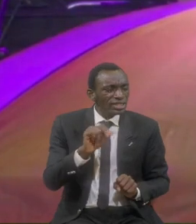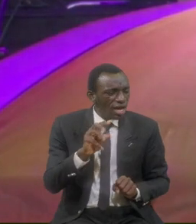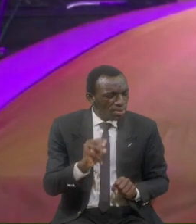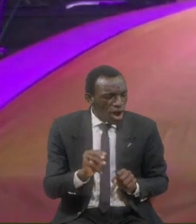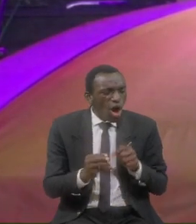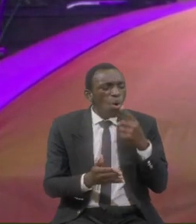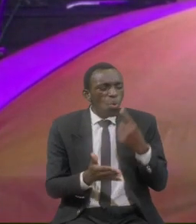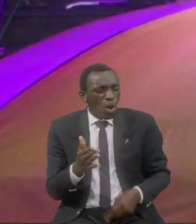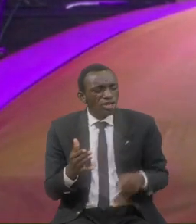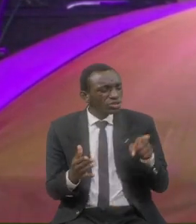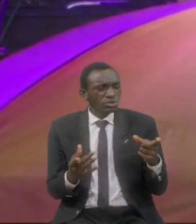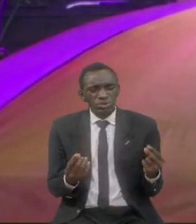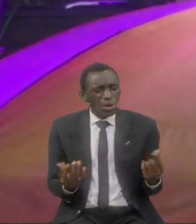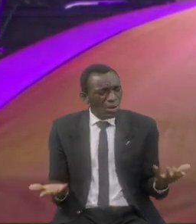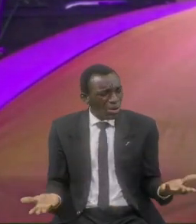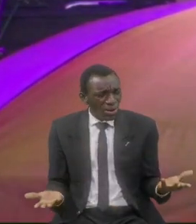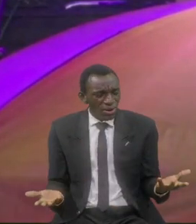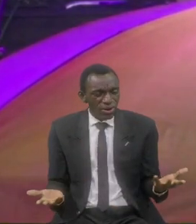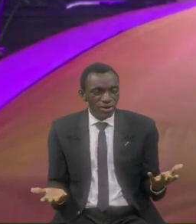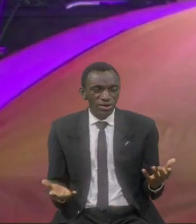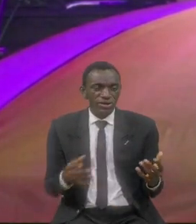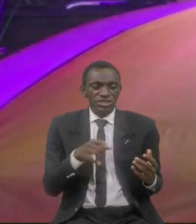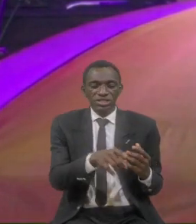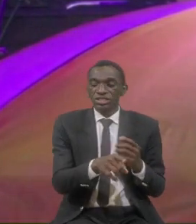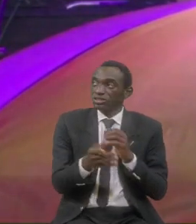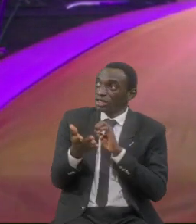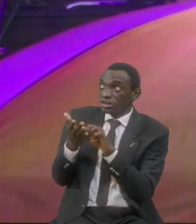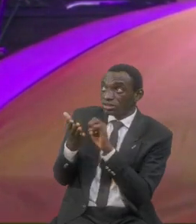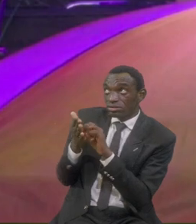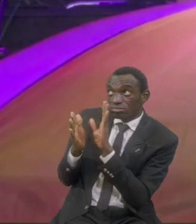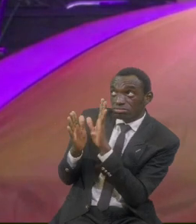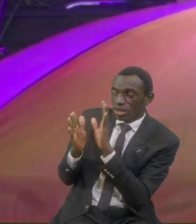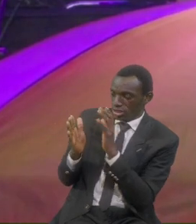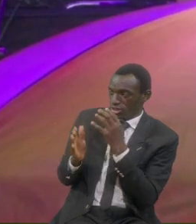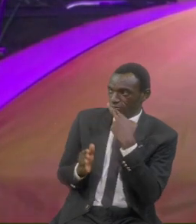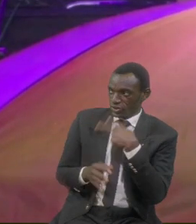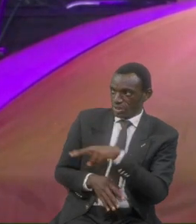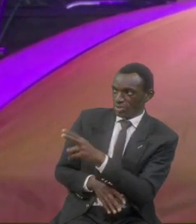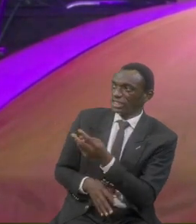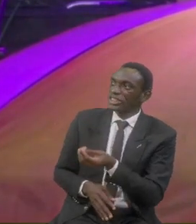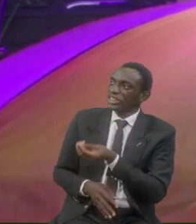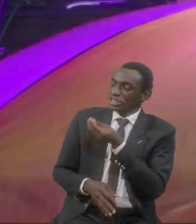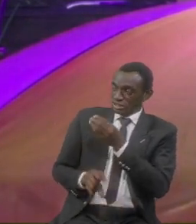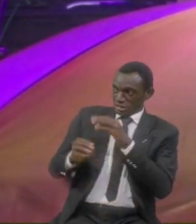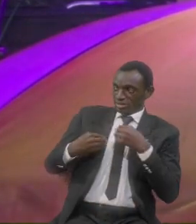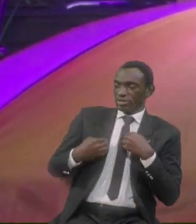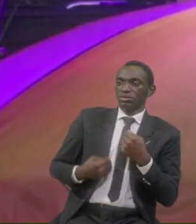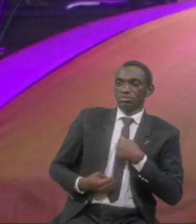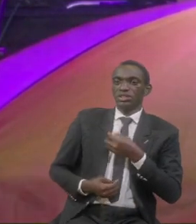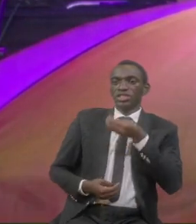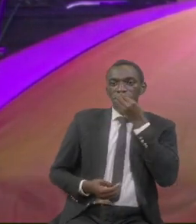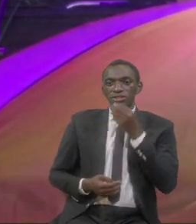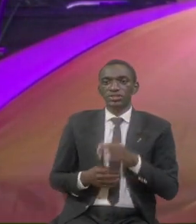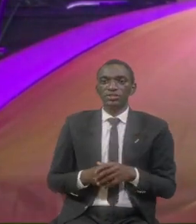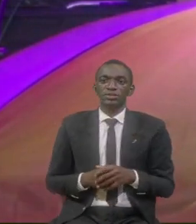Unsa may imong gihimo? The serpent gave me and I did eat. Ingon ni Eva gihatag sa bitin sa kuha ug akong gikaon.